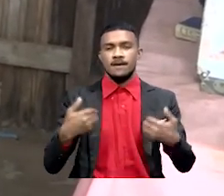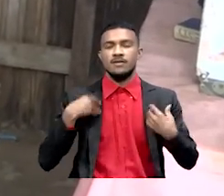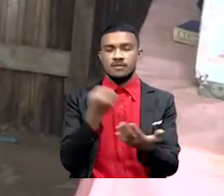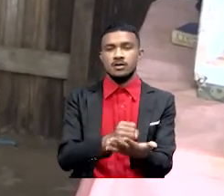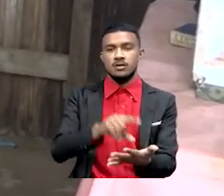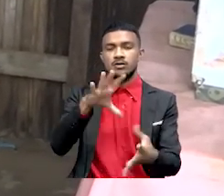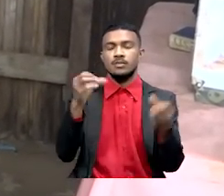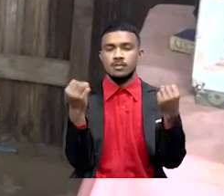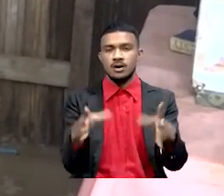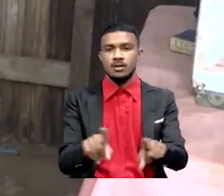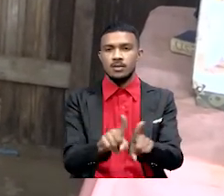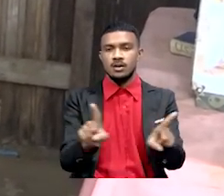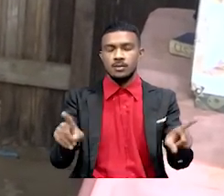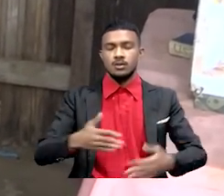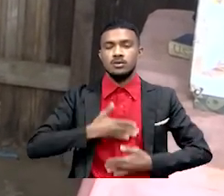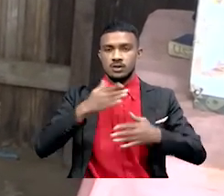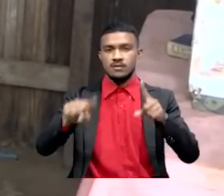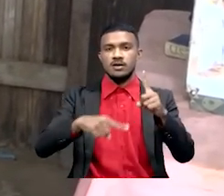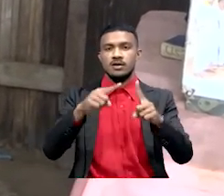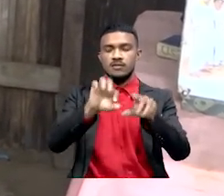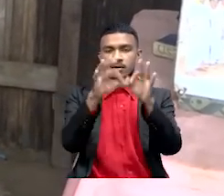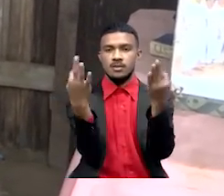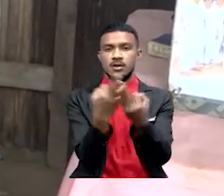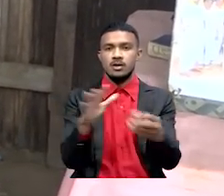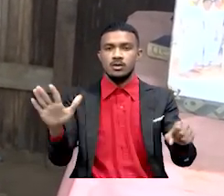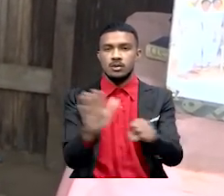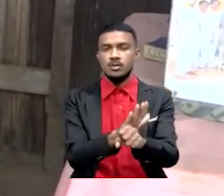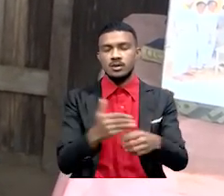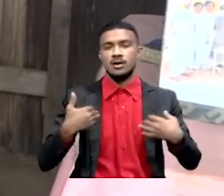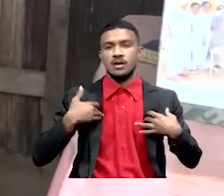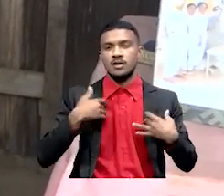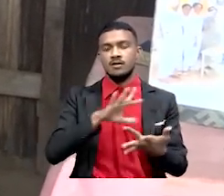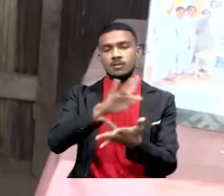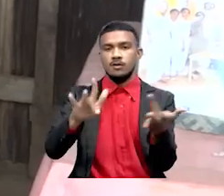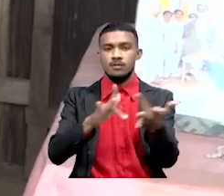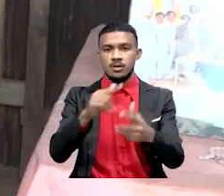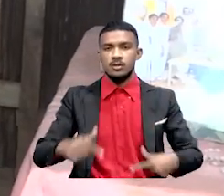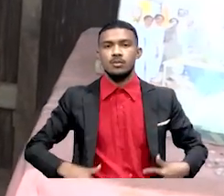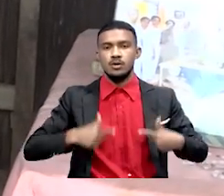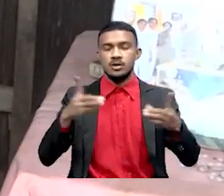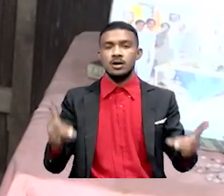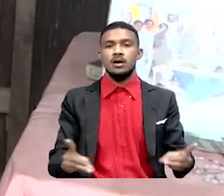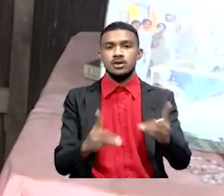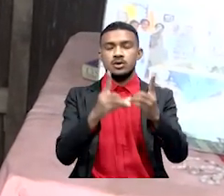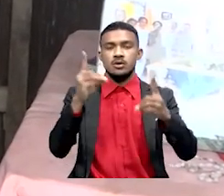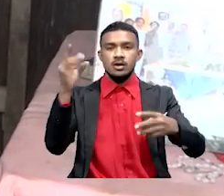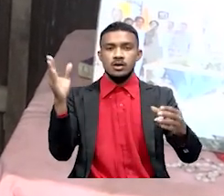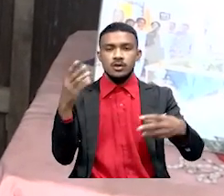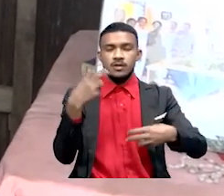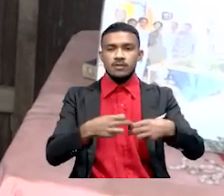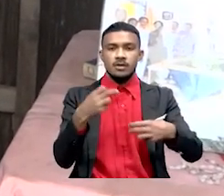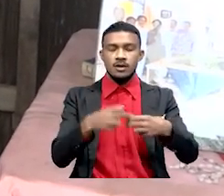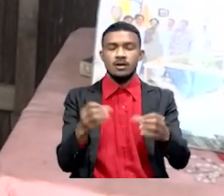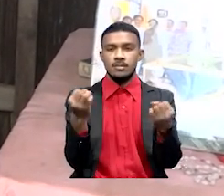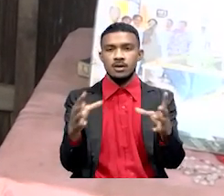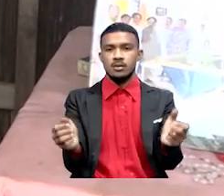horik banira familia se completo mas que dela ruma ya viaze moris ne hasoro dificuldade o oi mai be